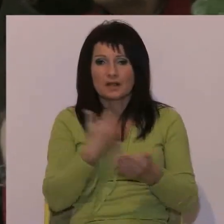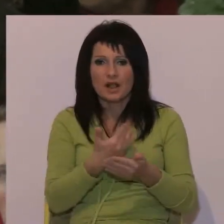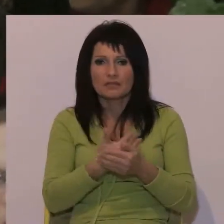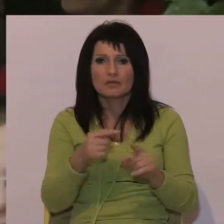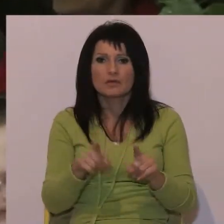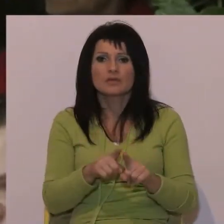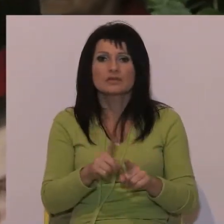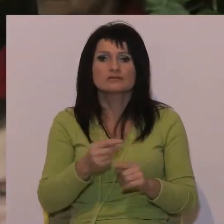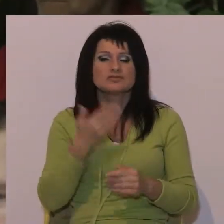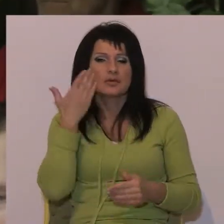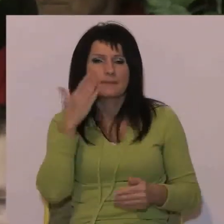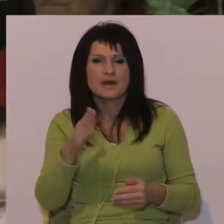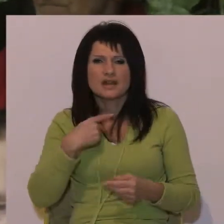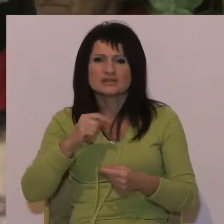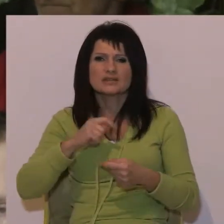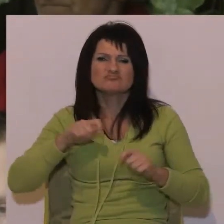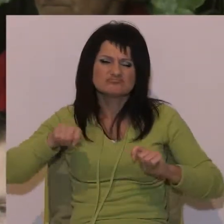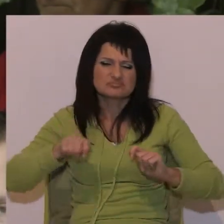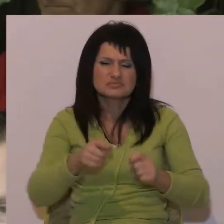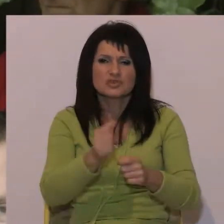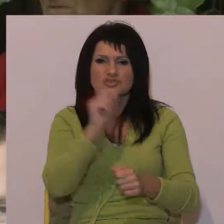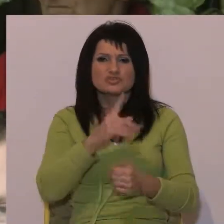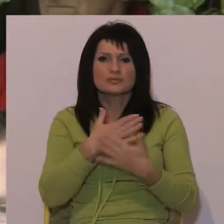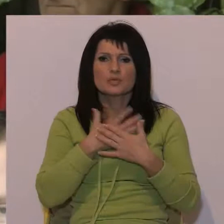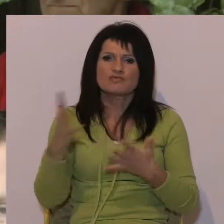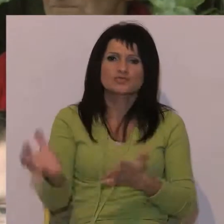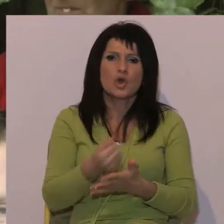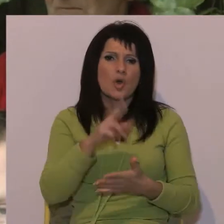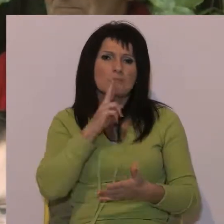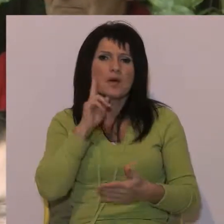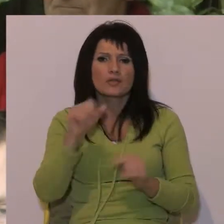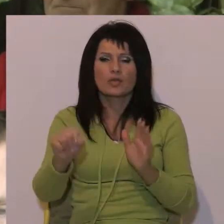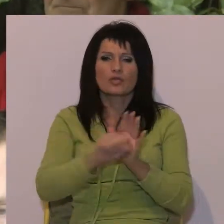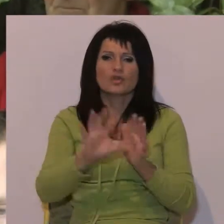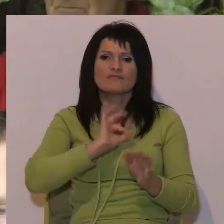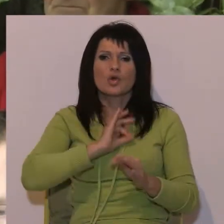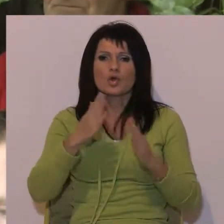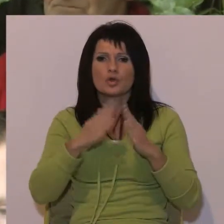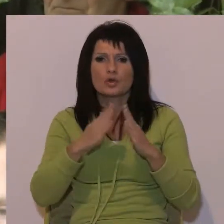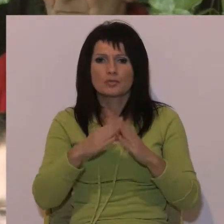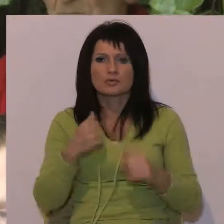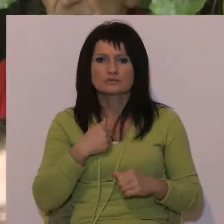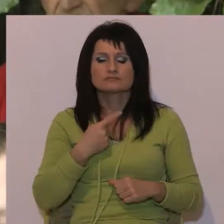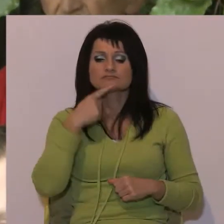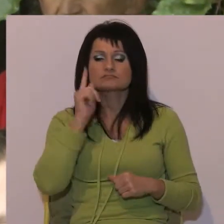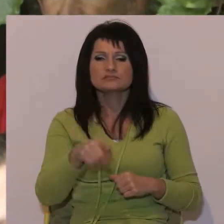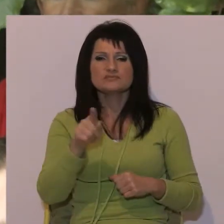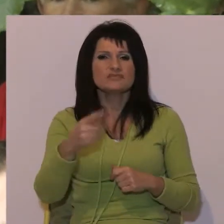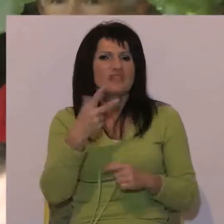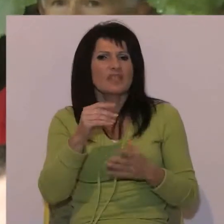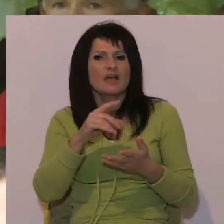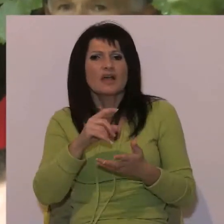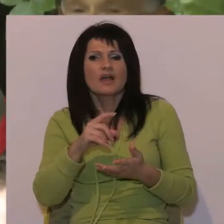też bardziej pod presją niż z miłości wziął matkę do swojego domu. Wytyczył jej